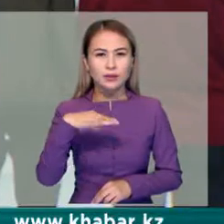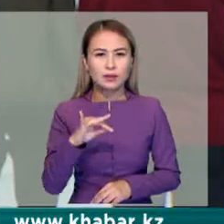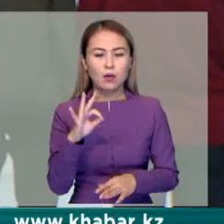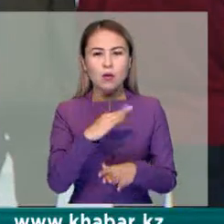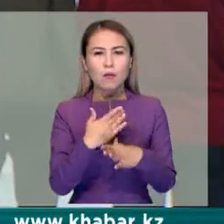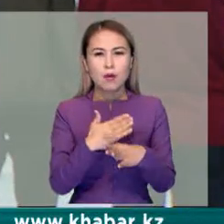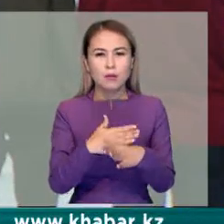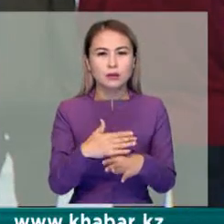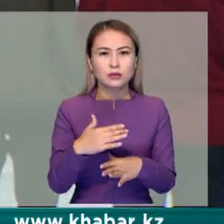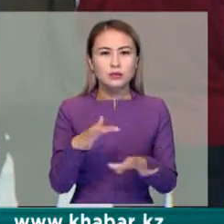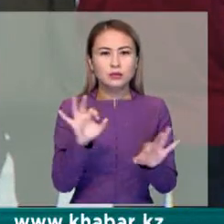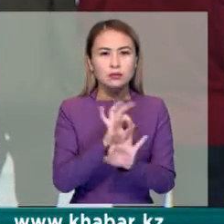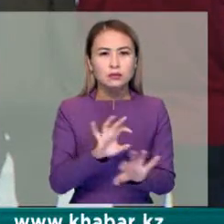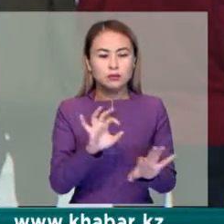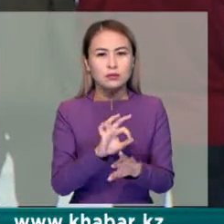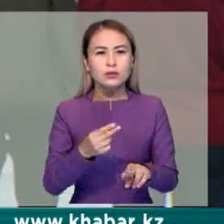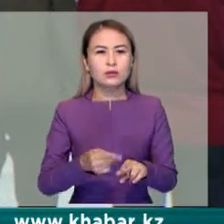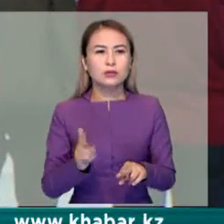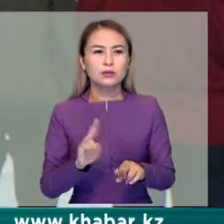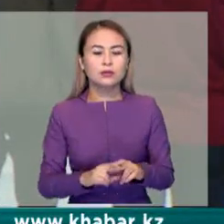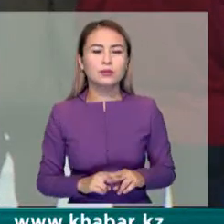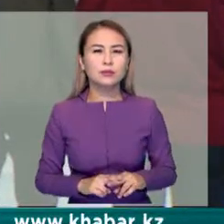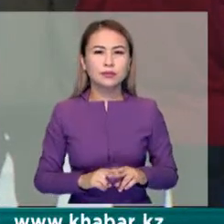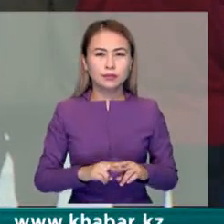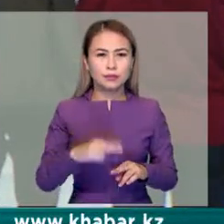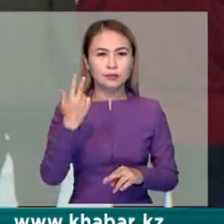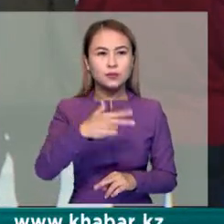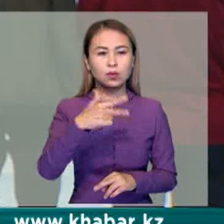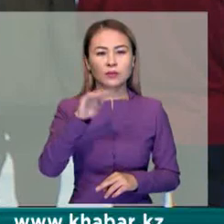көмек ретінде біз өткен жылы 30